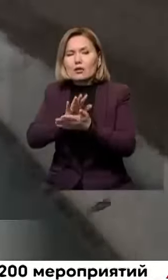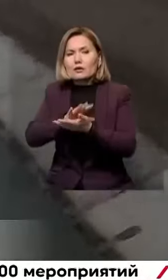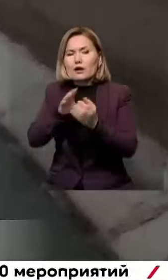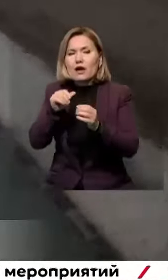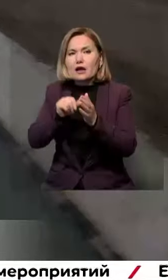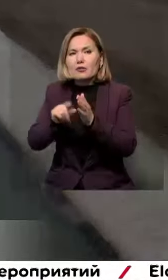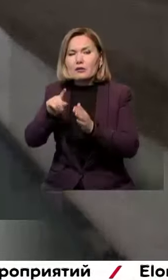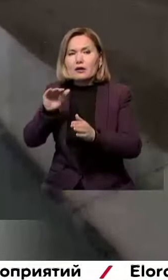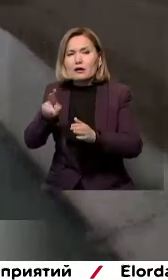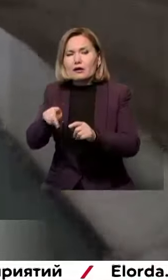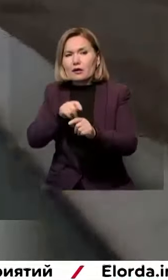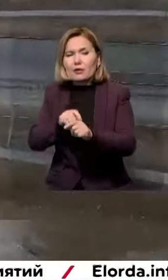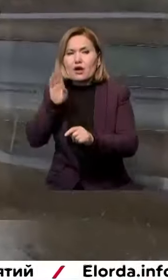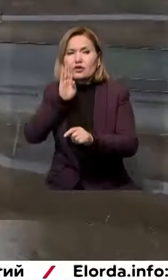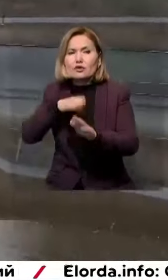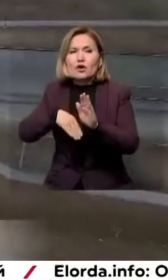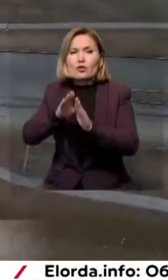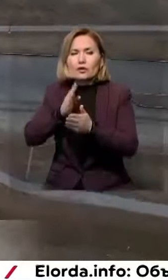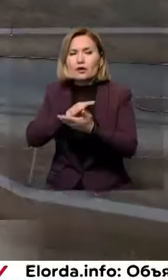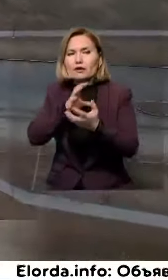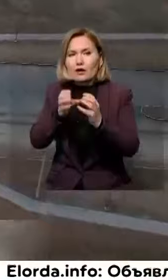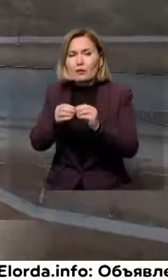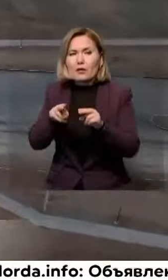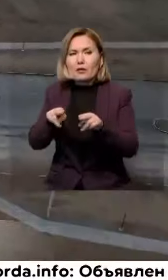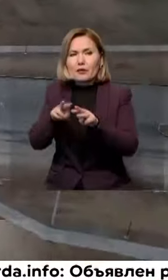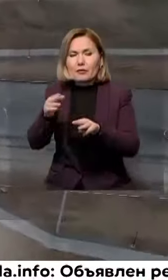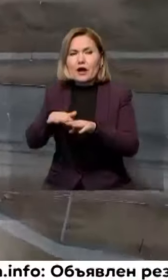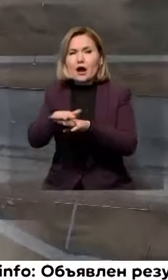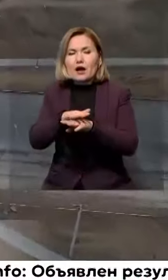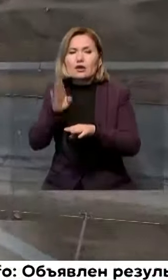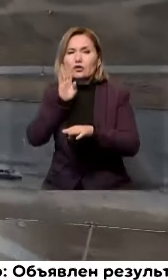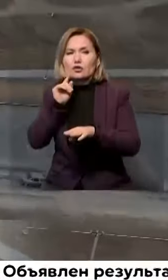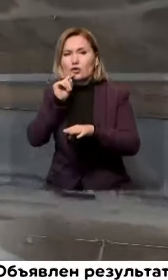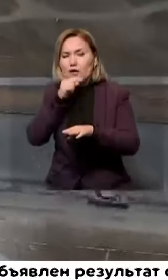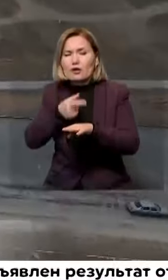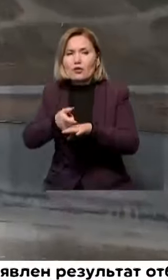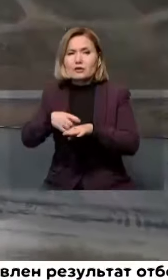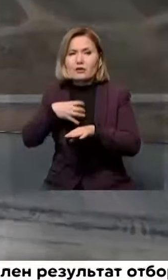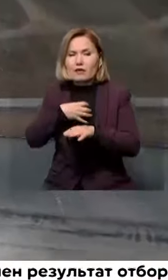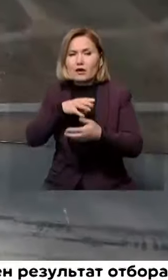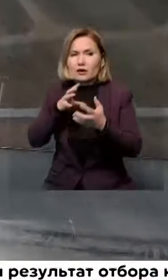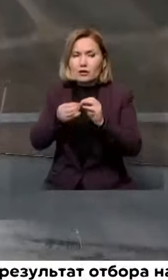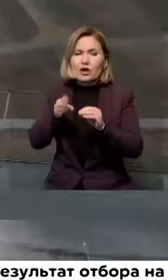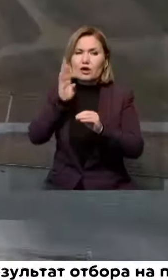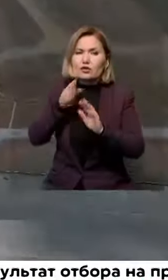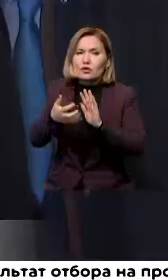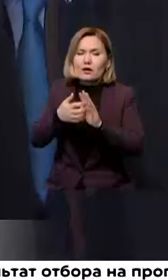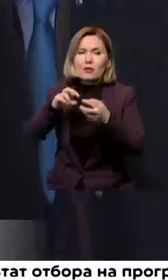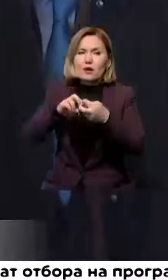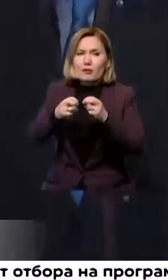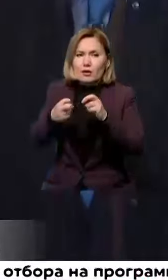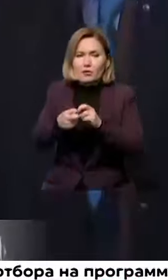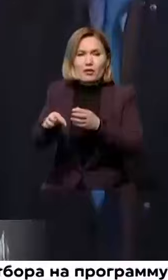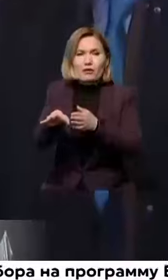гектар суғармалы жердің жағдайы жақсарған. Алайда үкімет басшысы халық су үнемдеуді үйренбей, тапшылық мәселесі шешілмейтінін жеткізді.